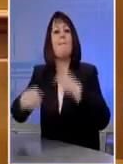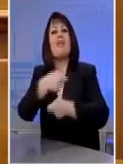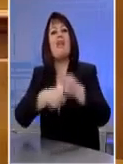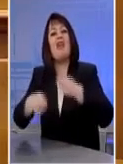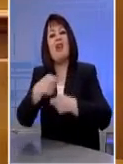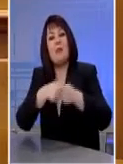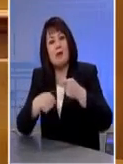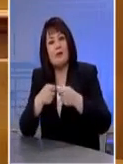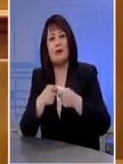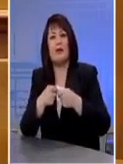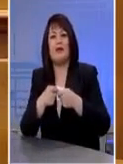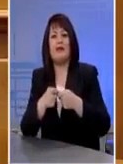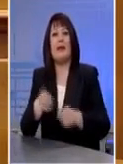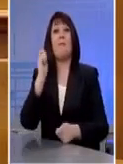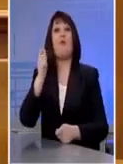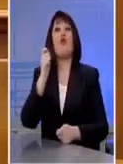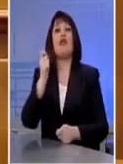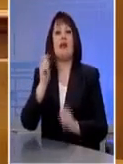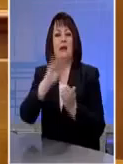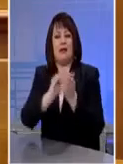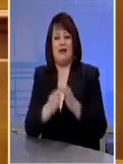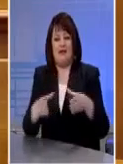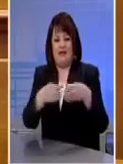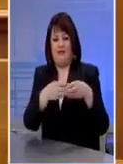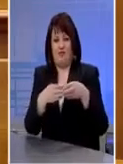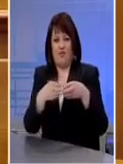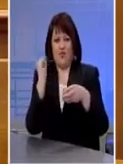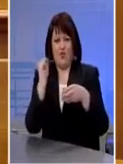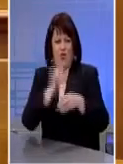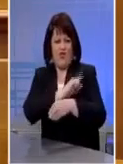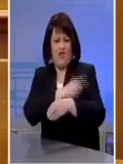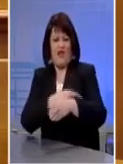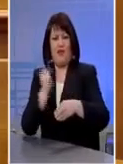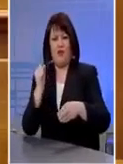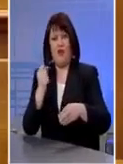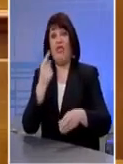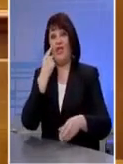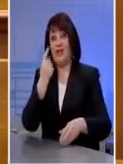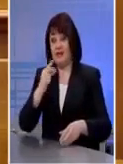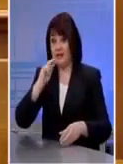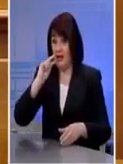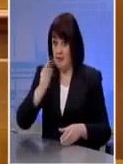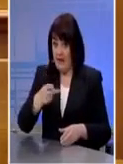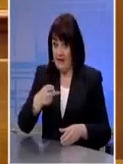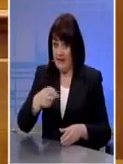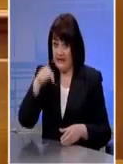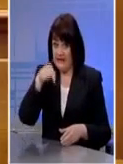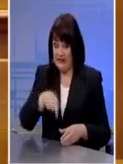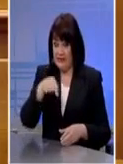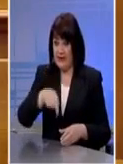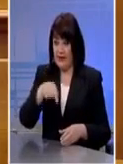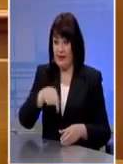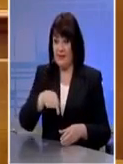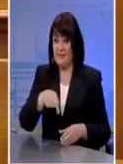επιχειρηματιών και πολιτικών είναι πανίσχυρη. Η απάντηση λοιπόν σε αυτή τη σημερινή